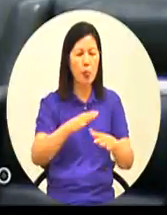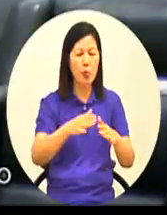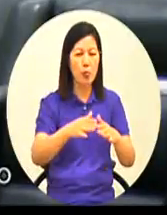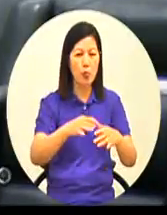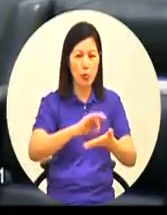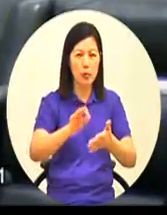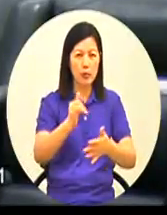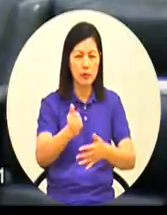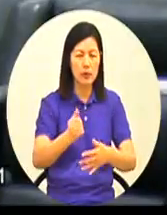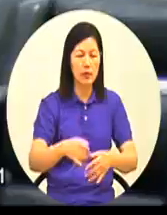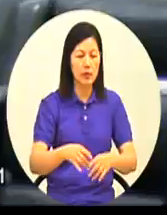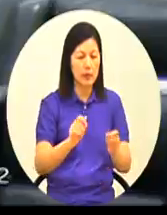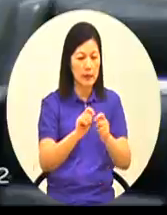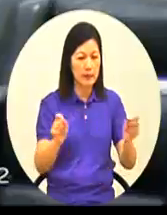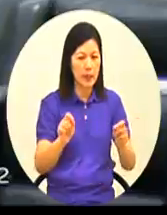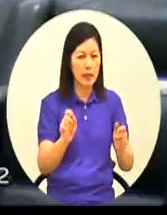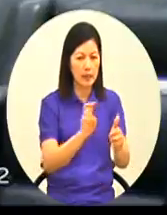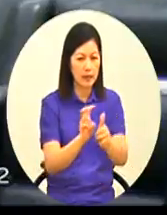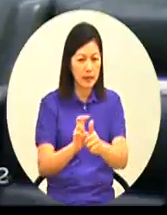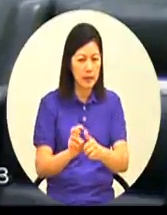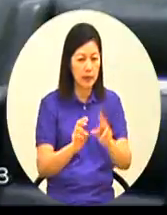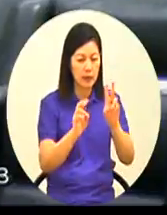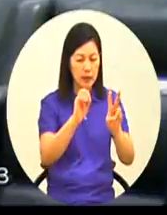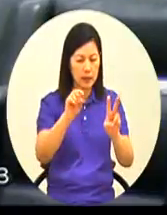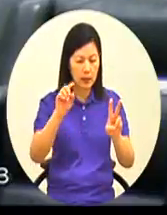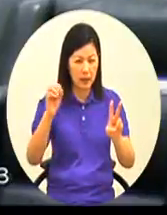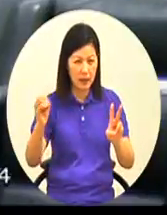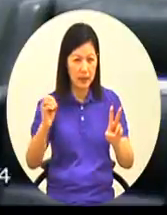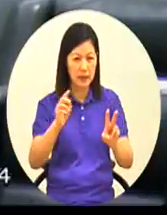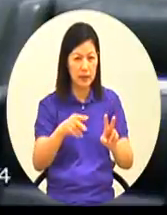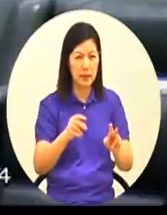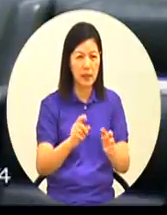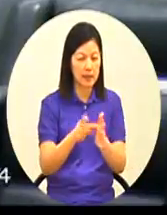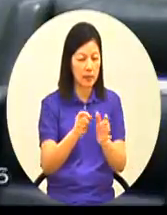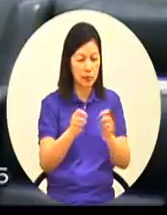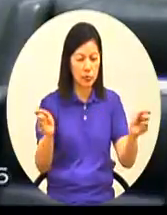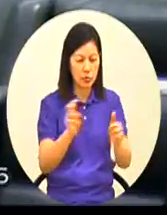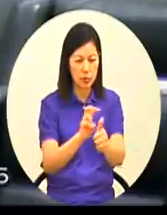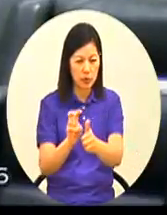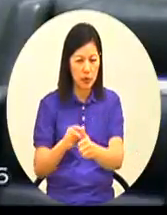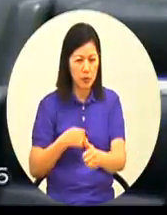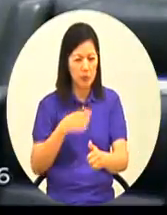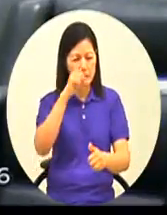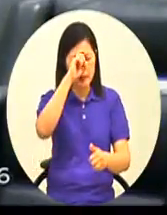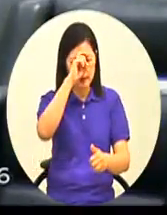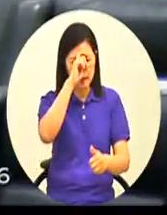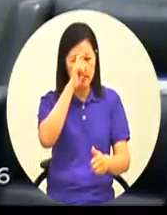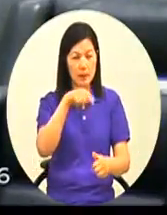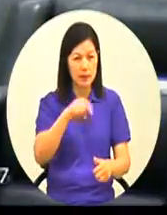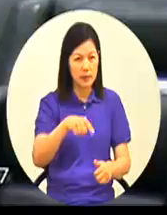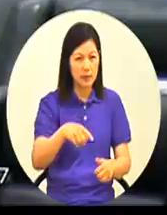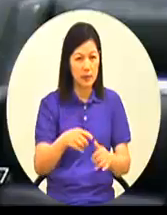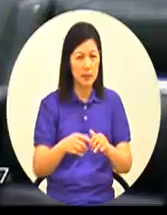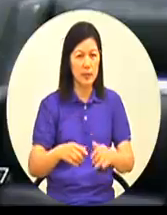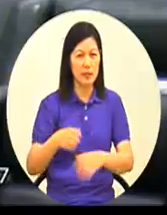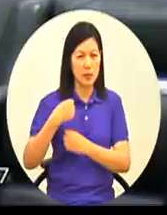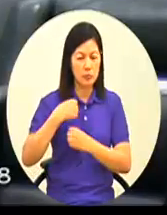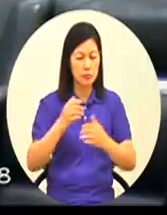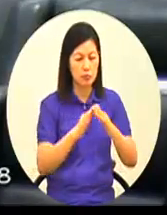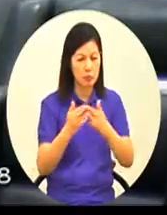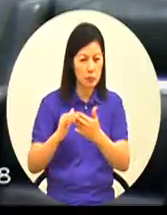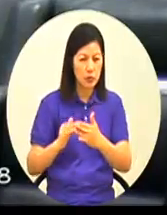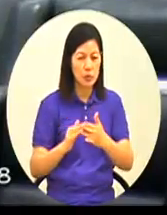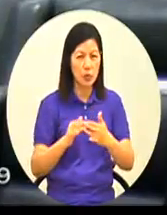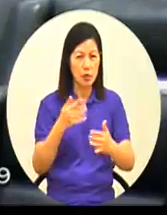的长照 2.0， 要照顾区区有日照还要长照等等，我很期待我们如果这些眷舍它不是非常